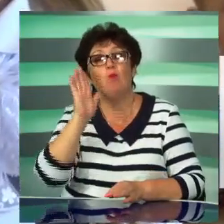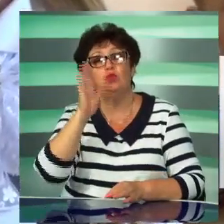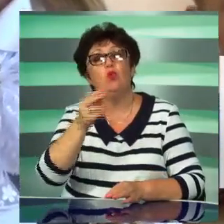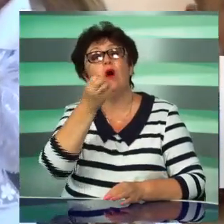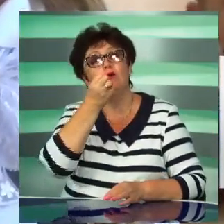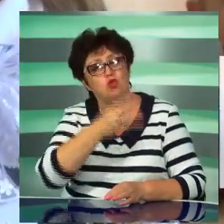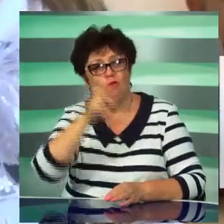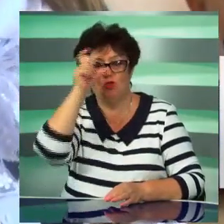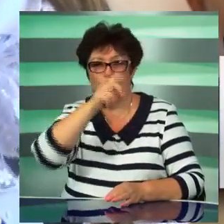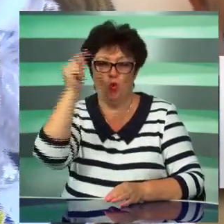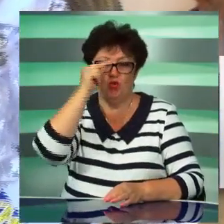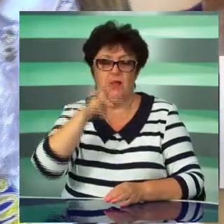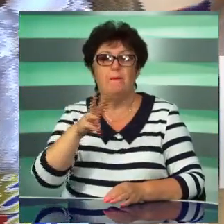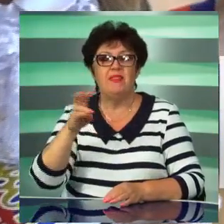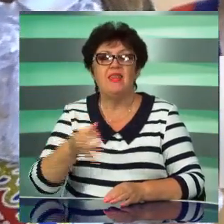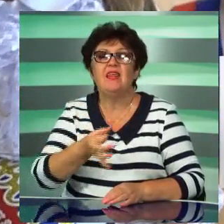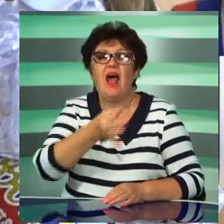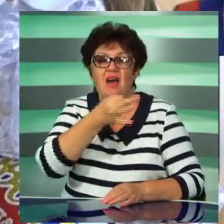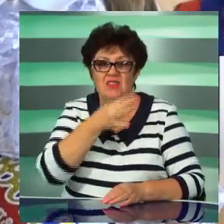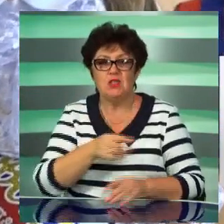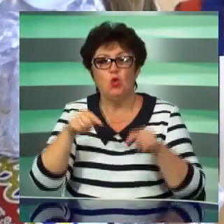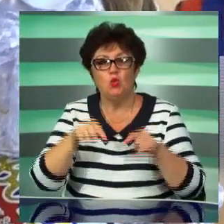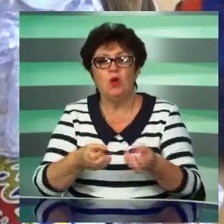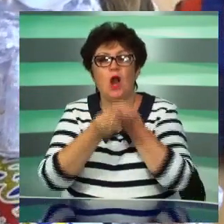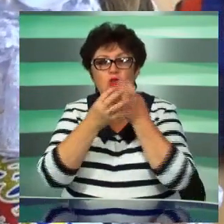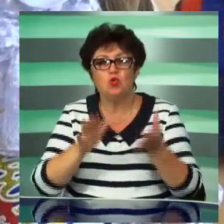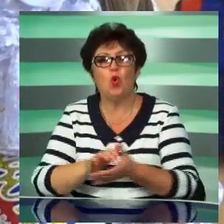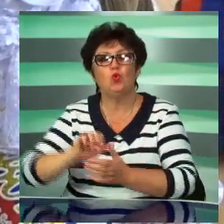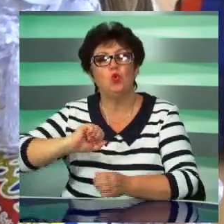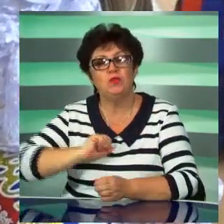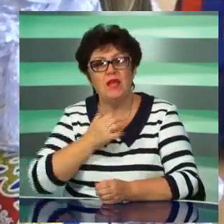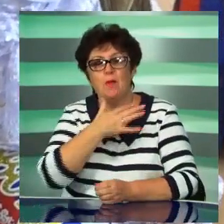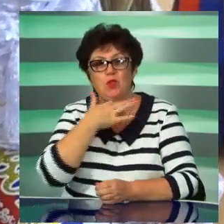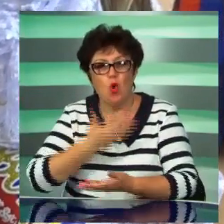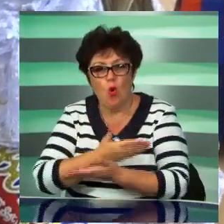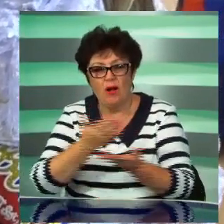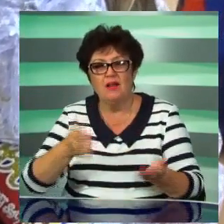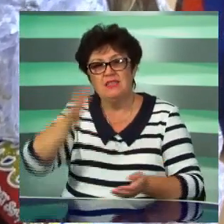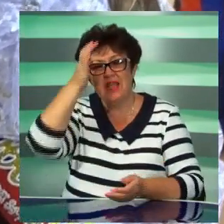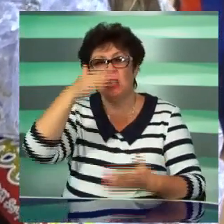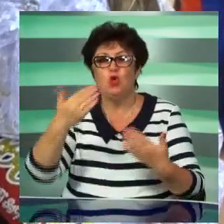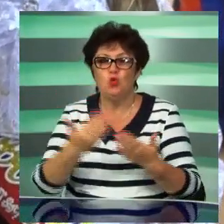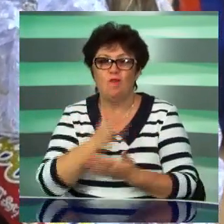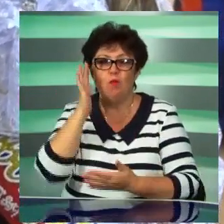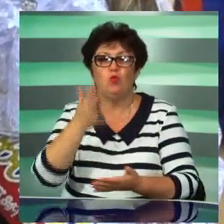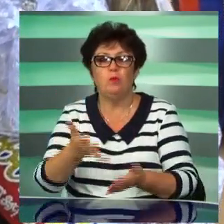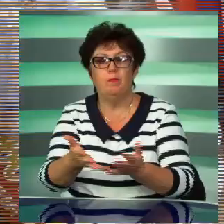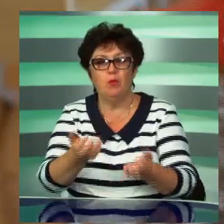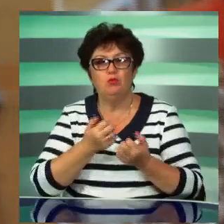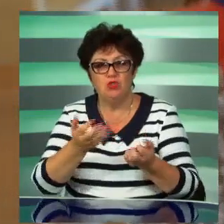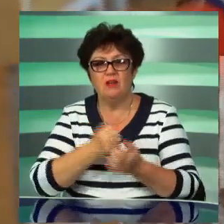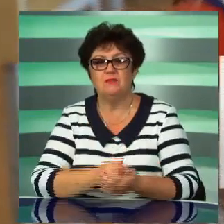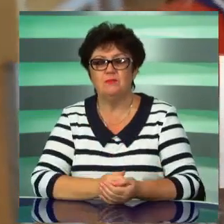школе учиться, мне нравится. Тут хорошо, друзей много, знания новые будем